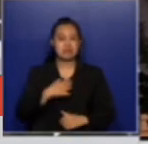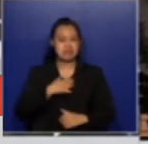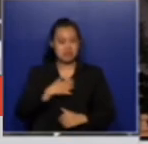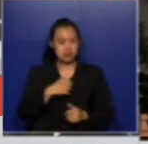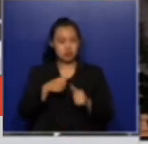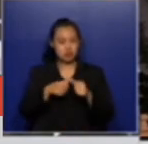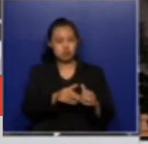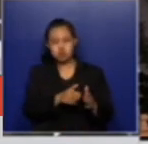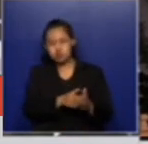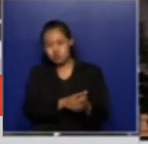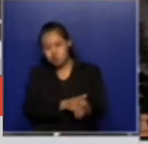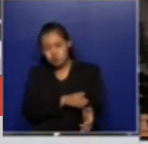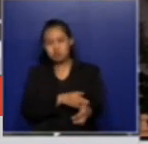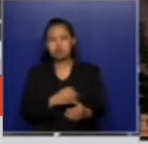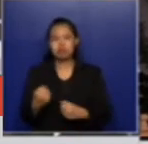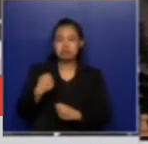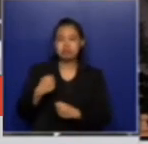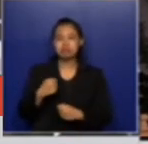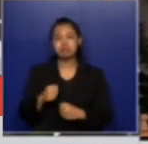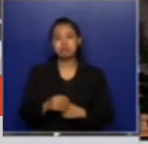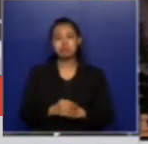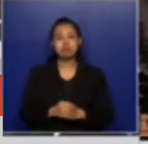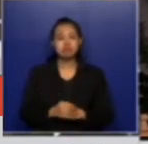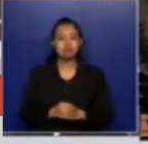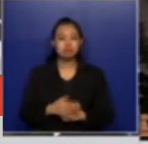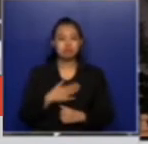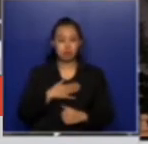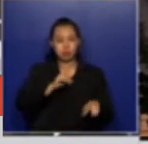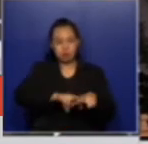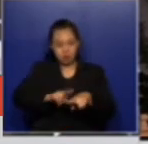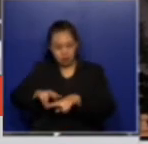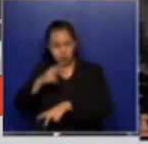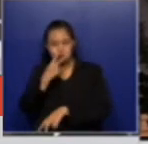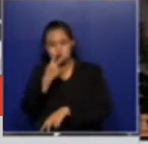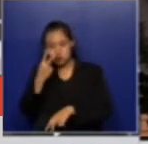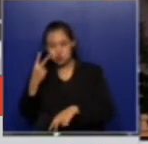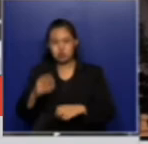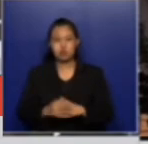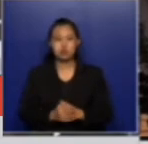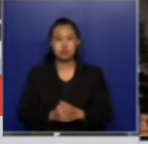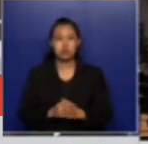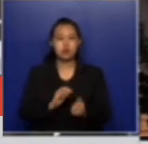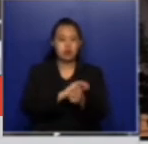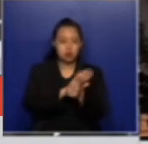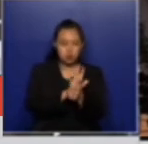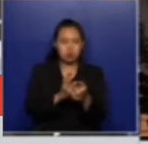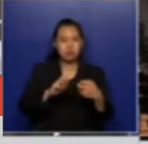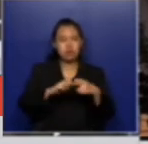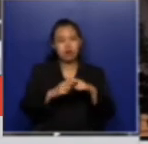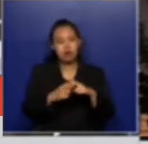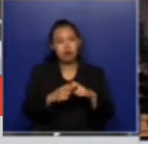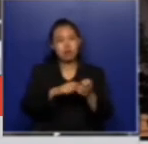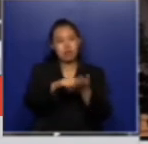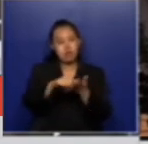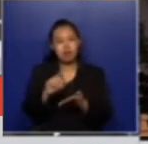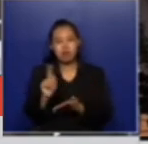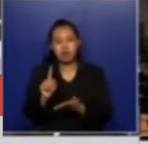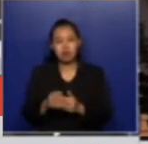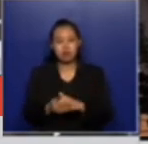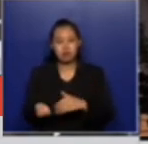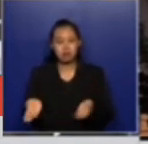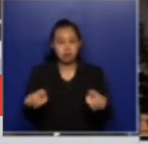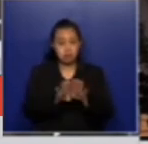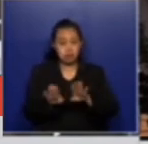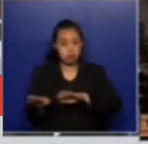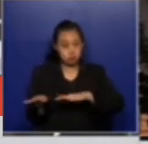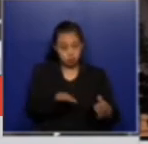ยังเข้มแข็งอยู่เอาเถอะเพราะผมจะนั่งดูว่าโควิดนี่แก้ปัญหาอย่าไปยุบตามเมียกวง